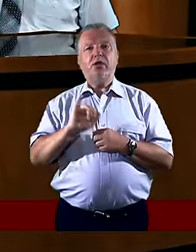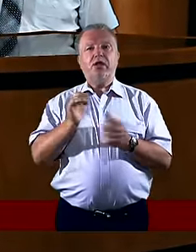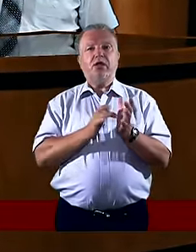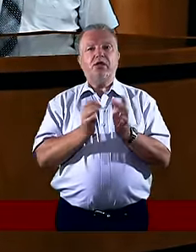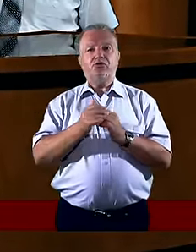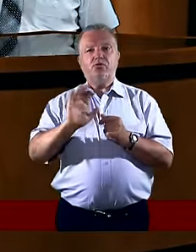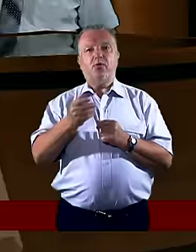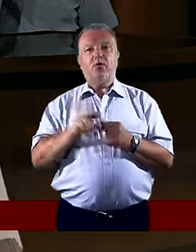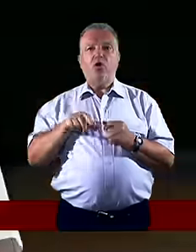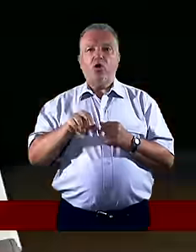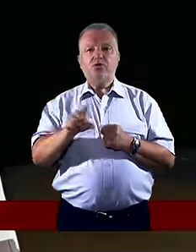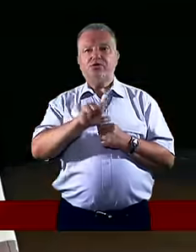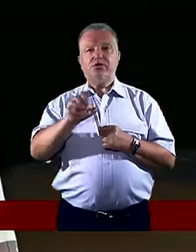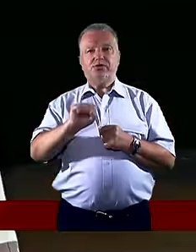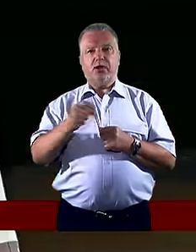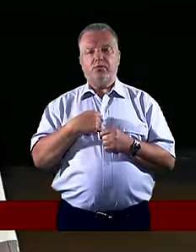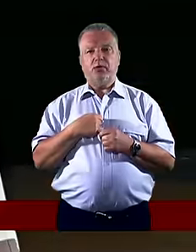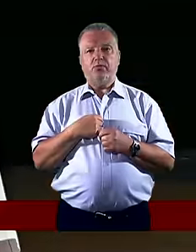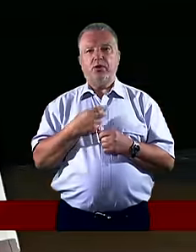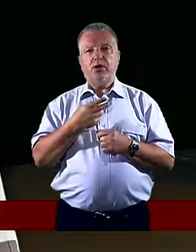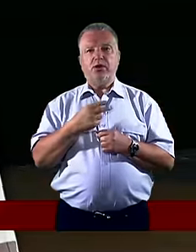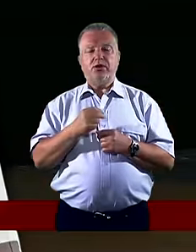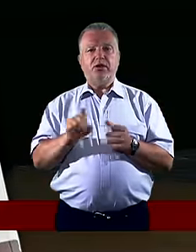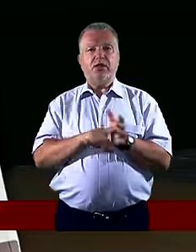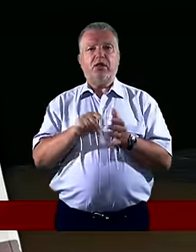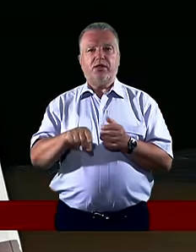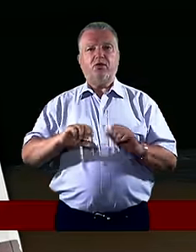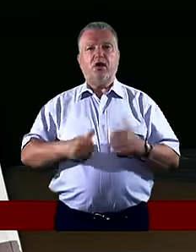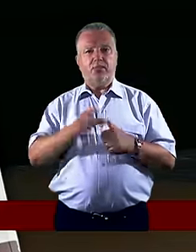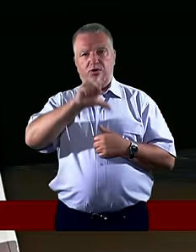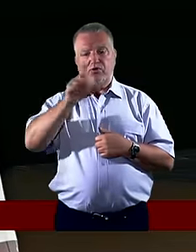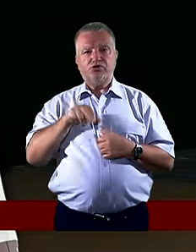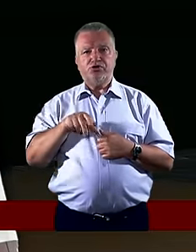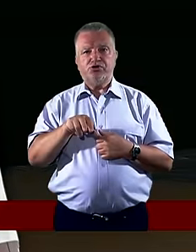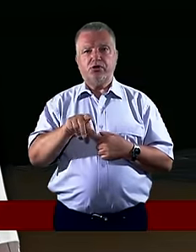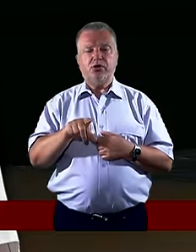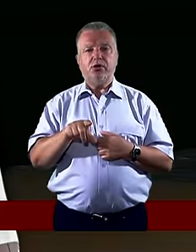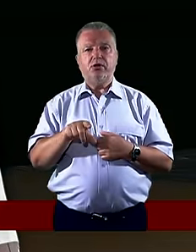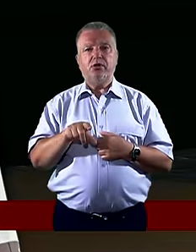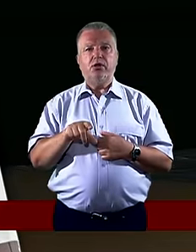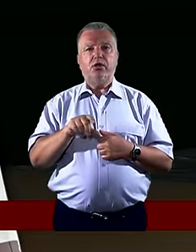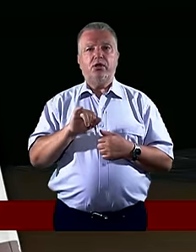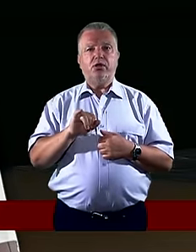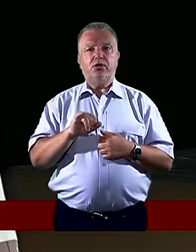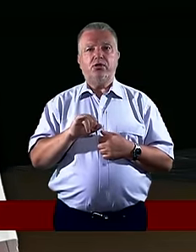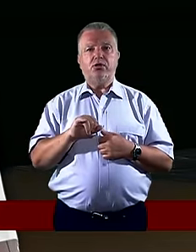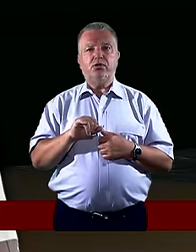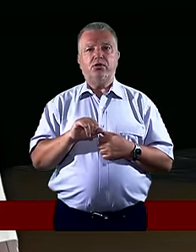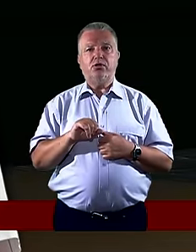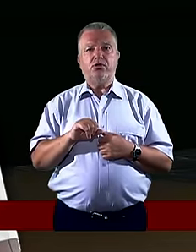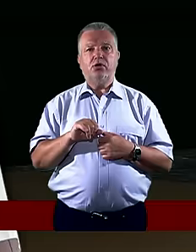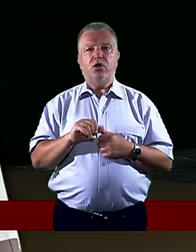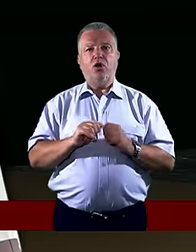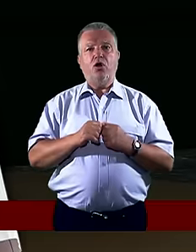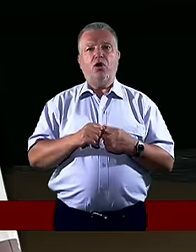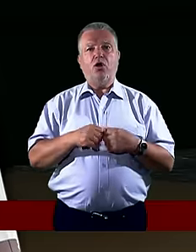jak wołał, pójdźcie za mną, to nie po to, żeby ci ludzie za nim szli i